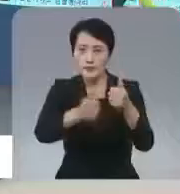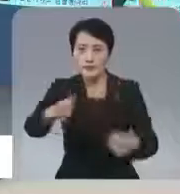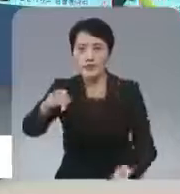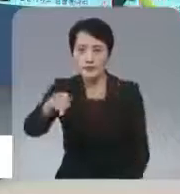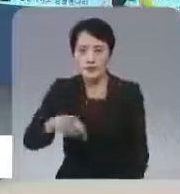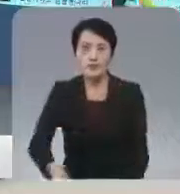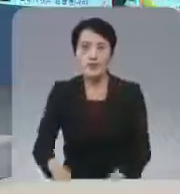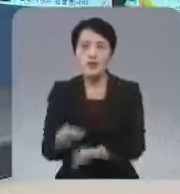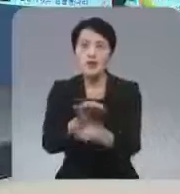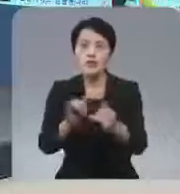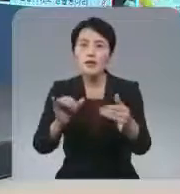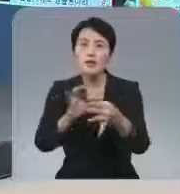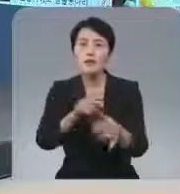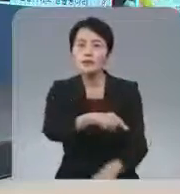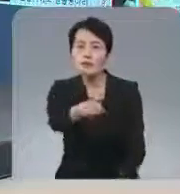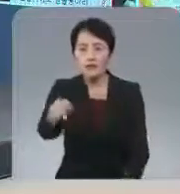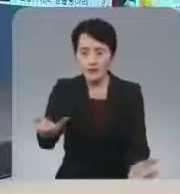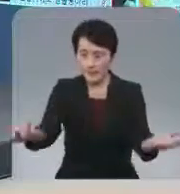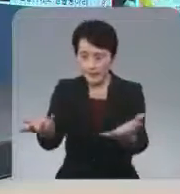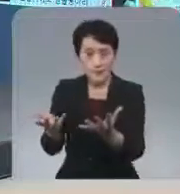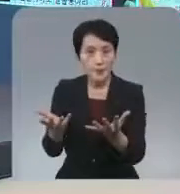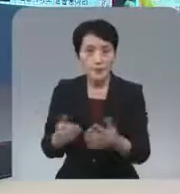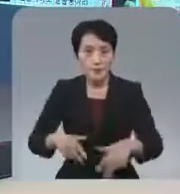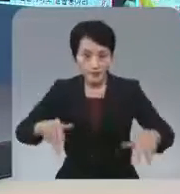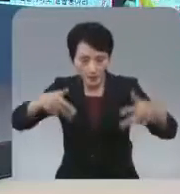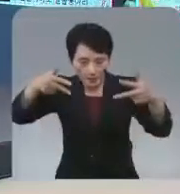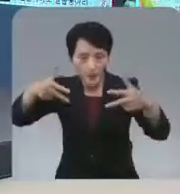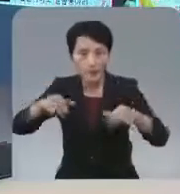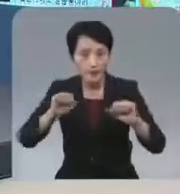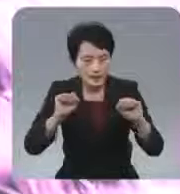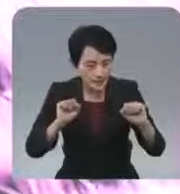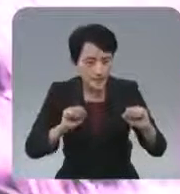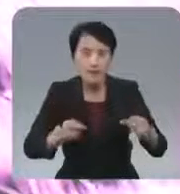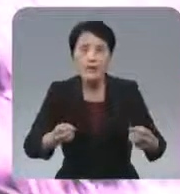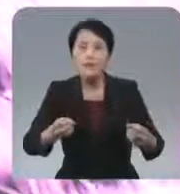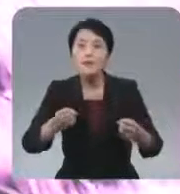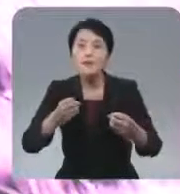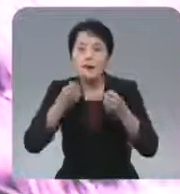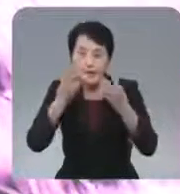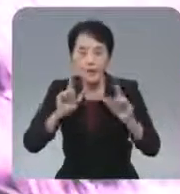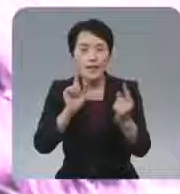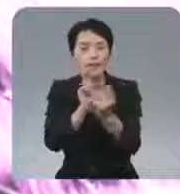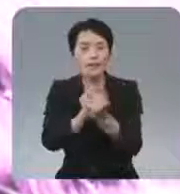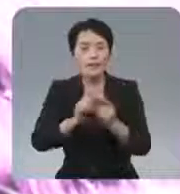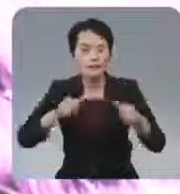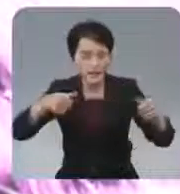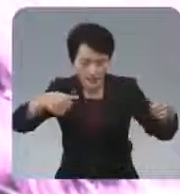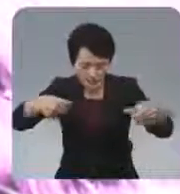士、朝野党代表、经济界人士等举行视频新年团拜会。